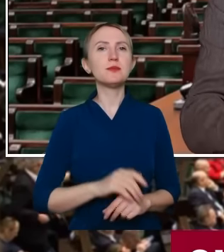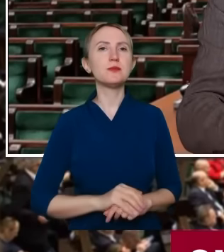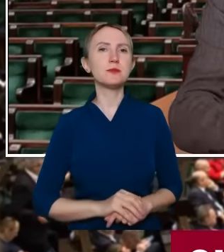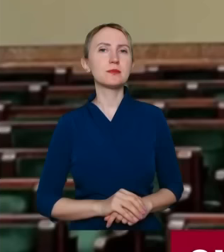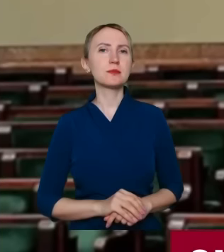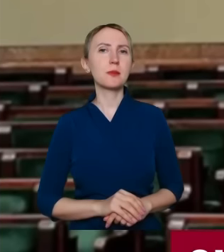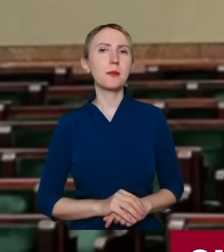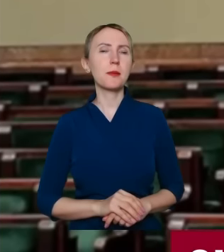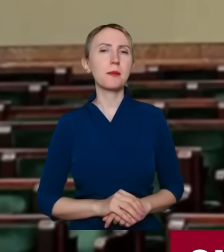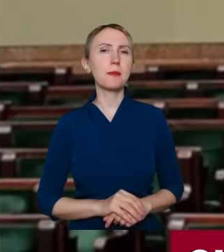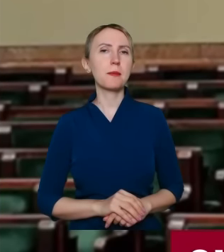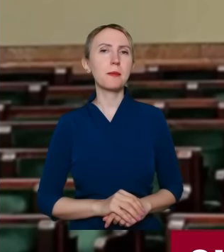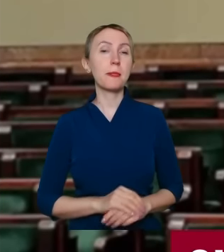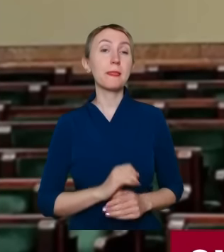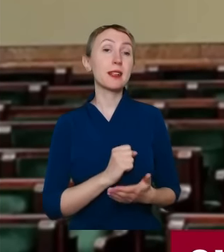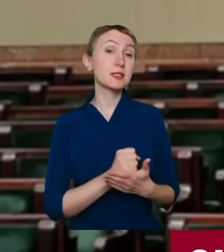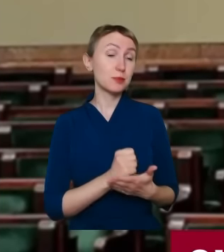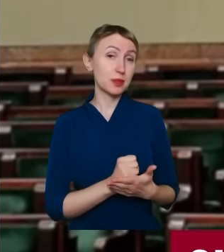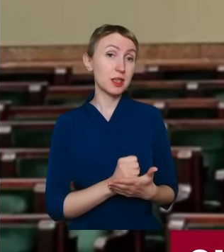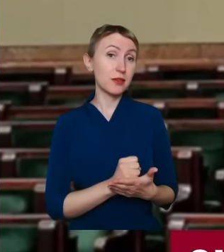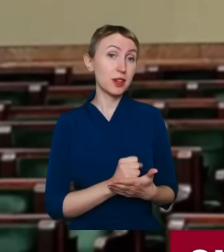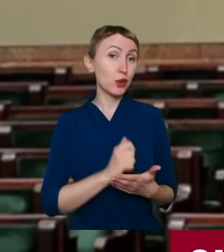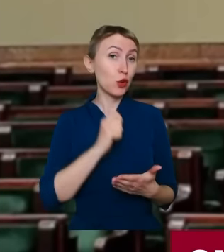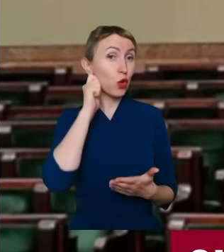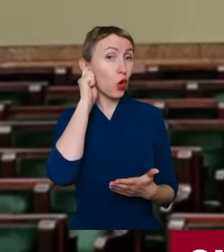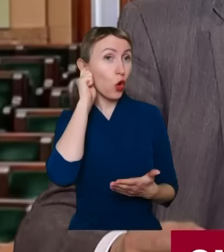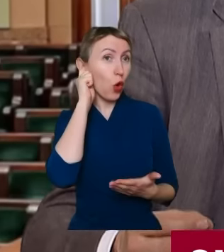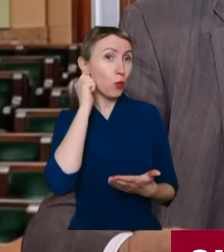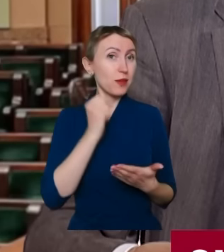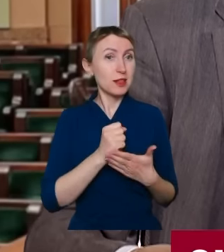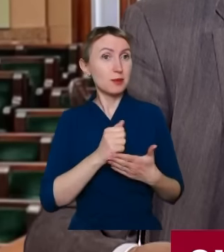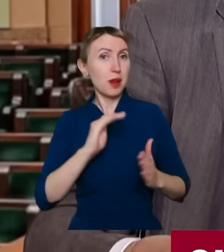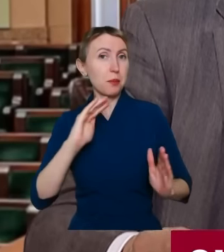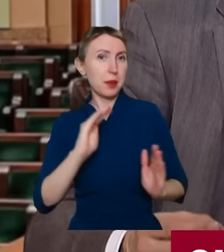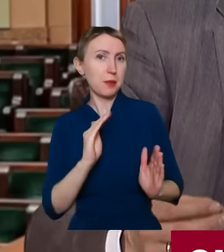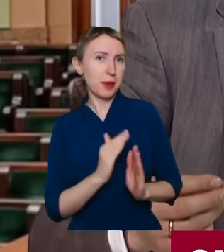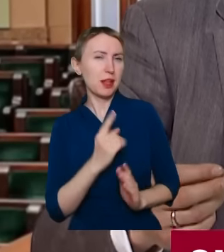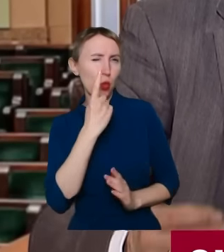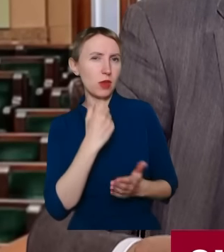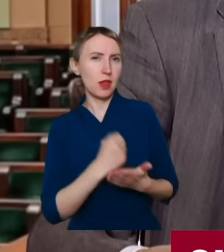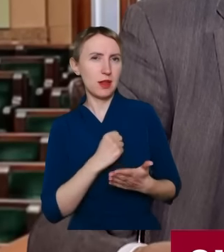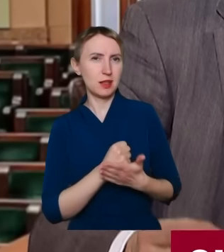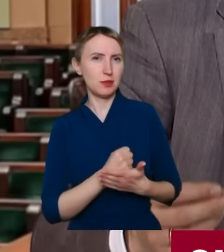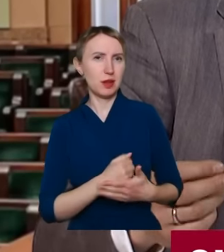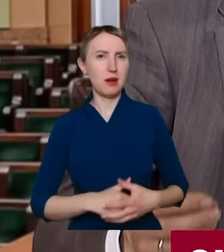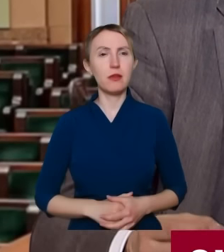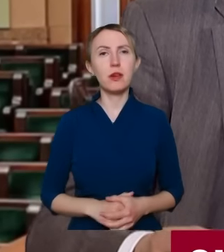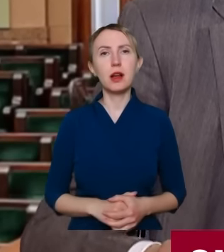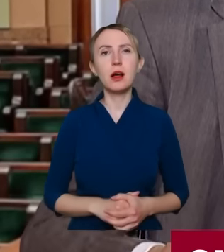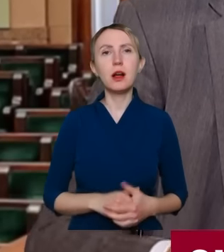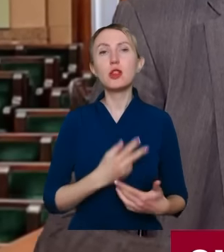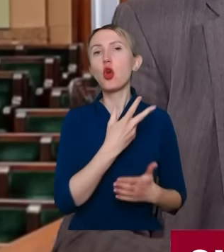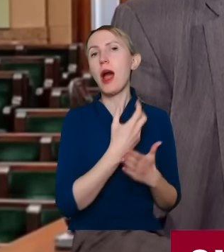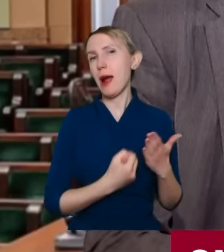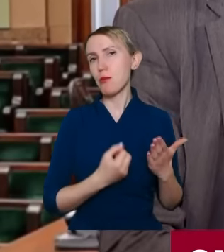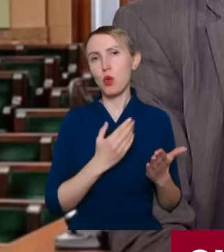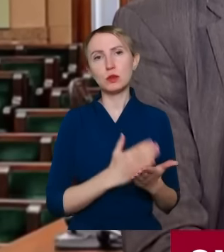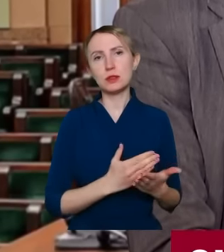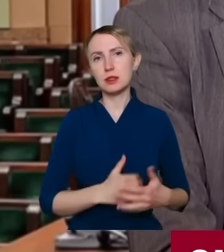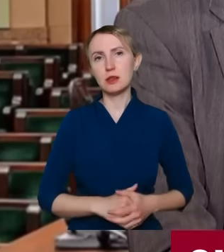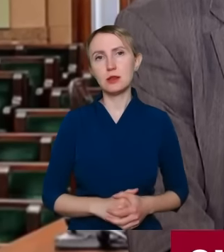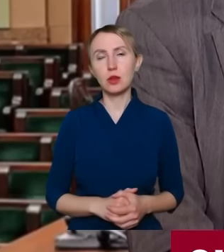zawężając kwestie kobiecości kobiet do jednej sprawy de facto sprawy do sprawy aborcji tą